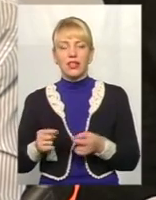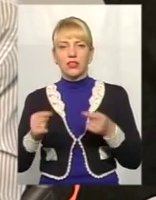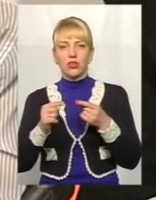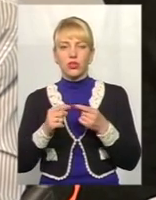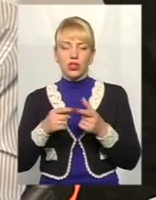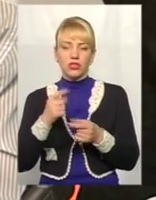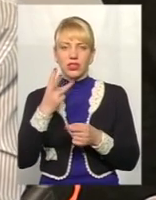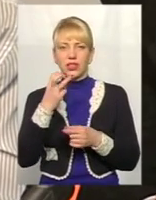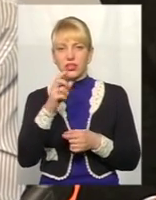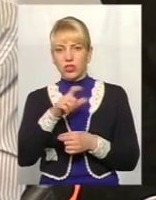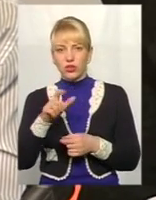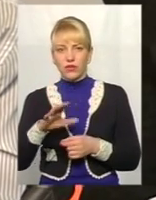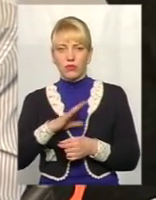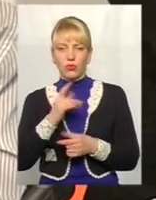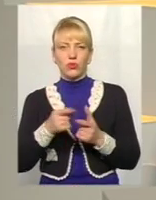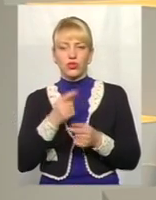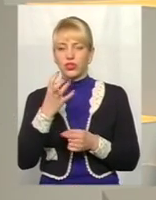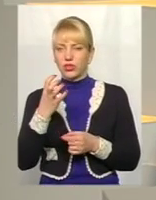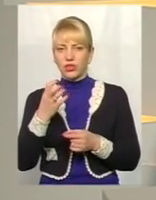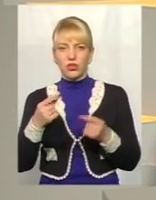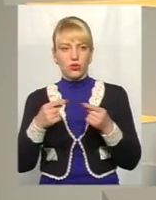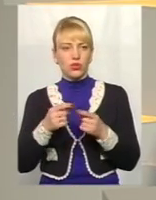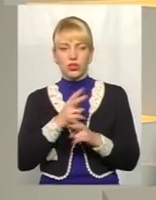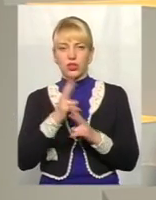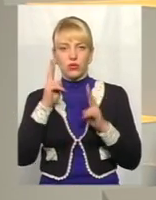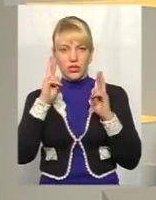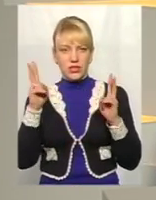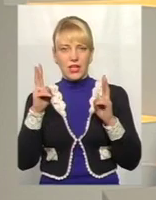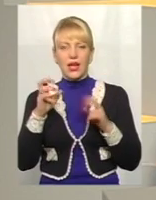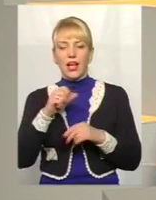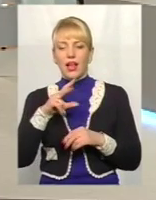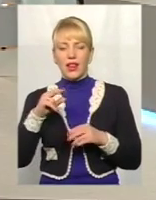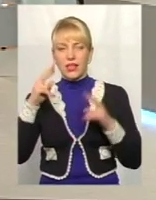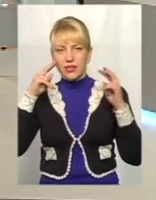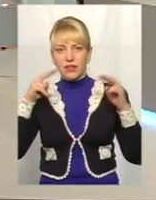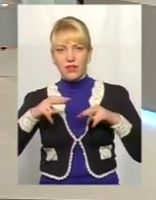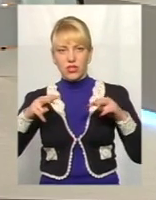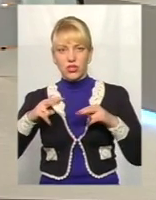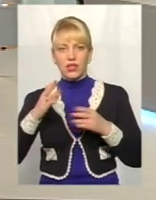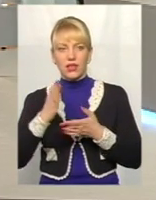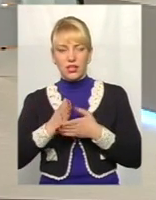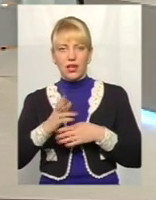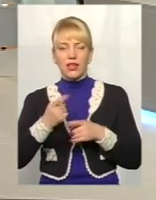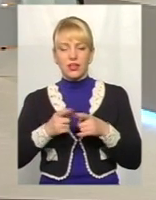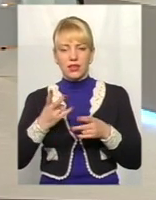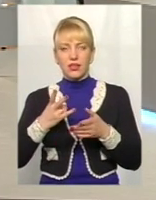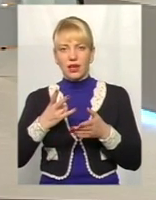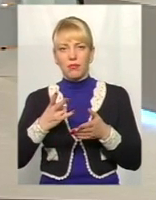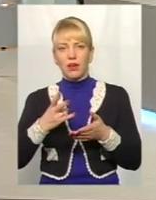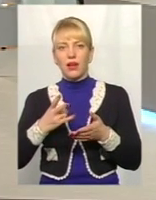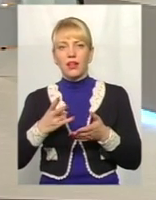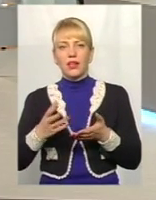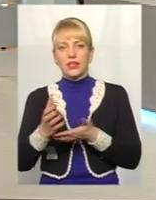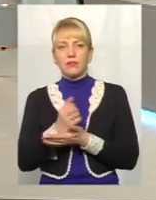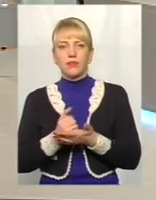чи 300 чоловік було, чи 400, точно вже ніхто не знає. Але свідчення оці є, і їх потрібно, звичайно,